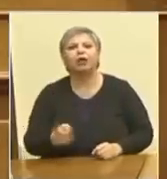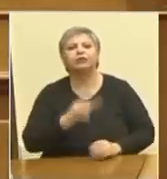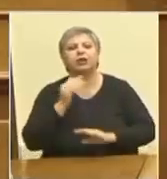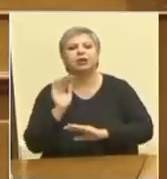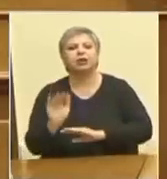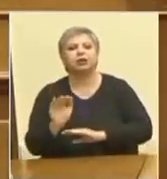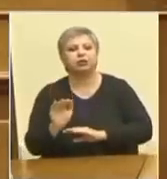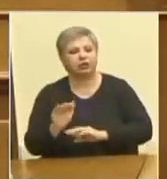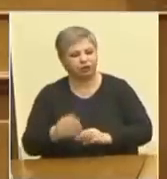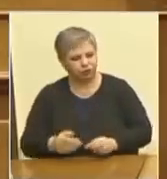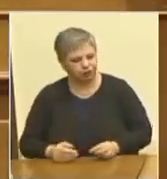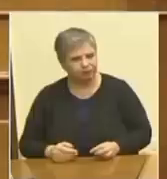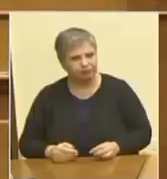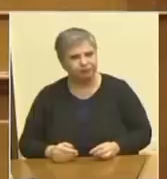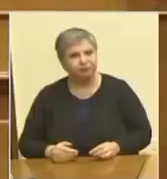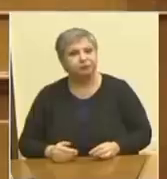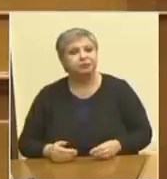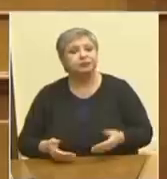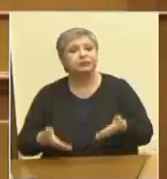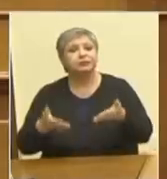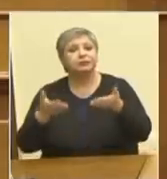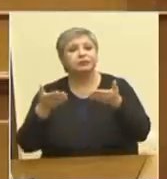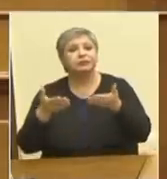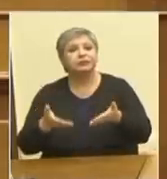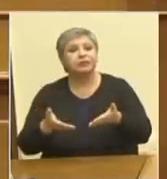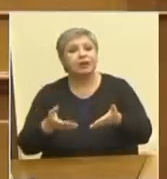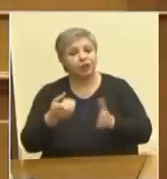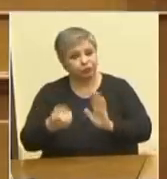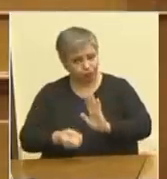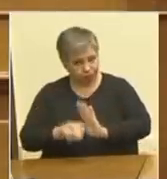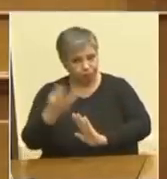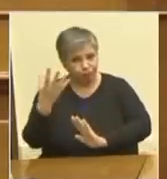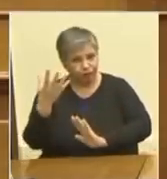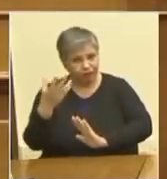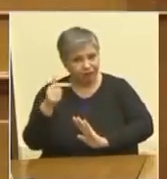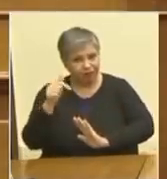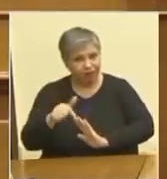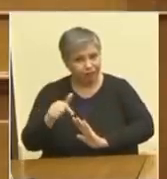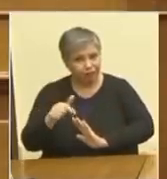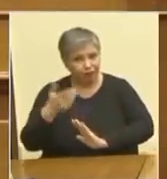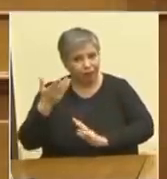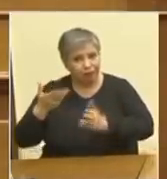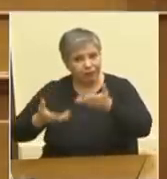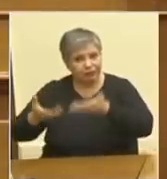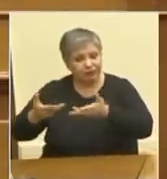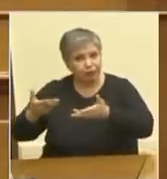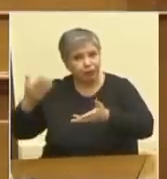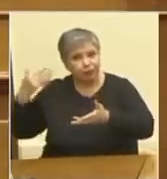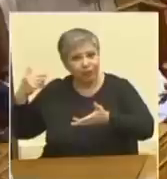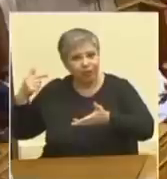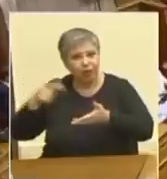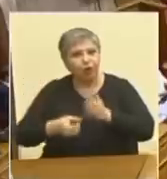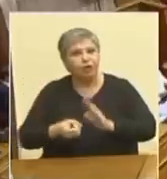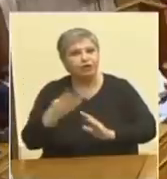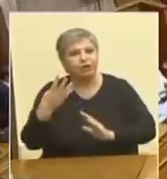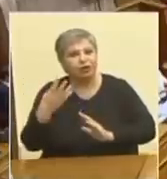Αυτό ακριβώς εδώ πέρα είναι το νέο, το οποίο τελειώνει το παλιό? Για να δούμε, λοιπόν, να τους